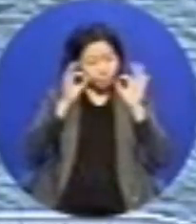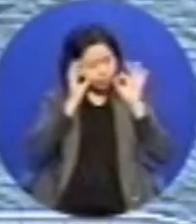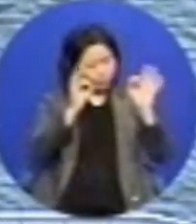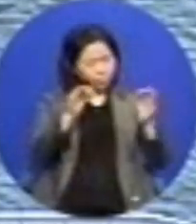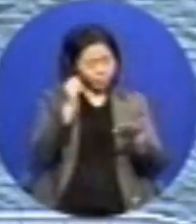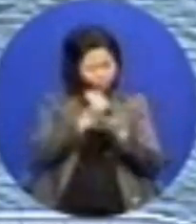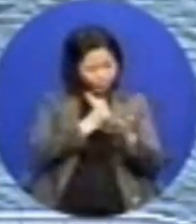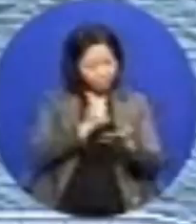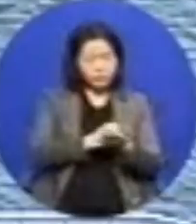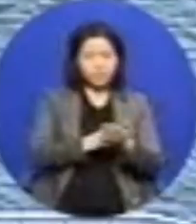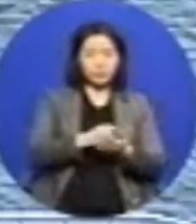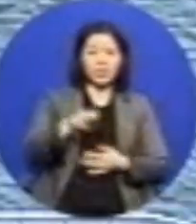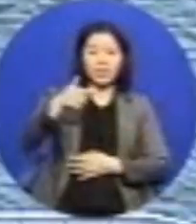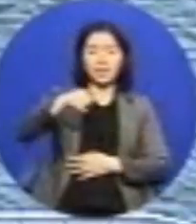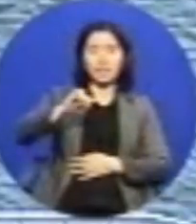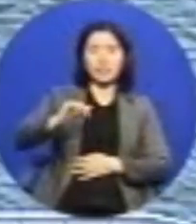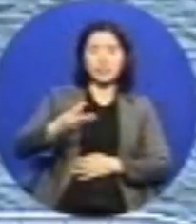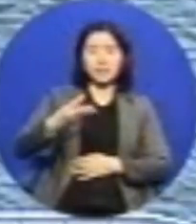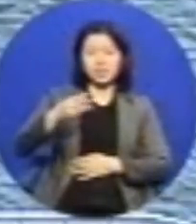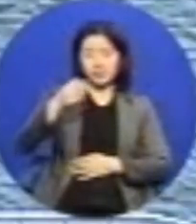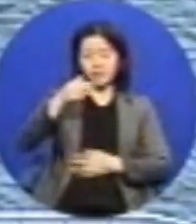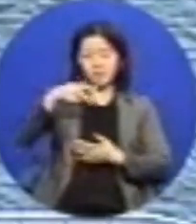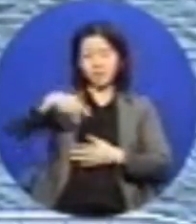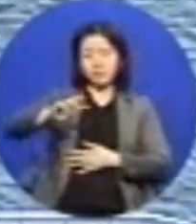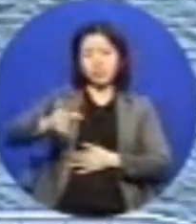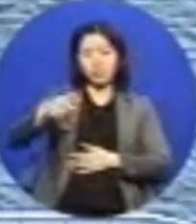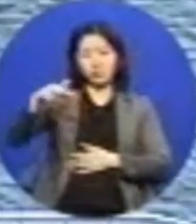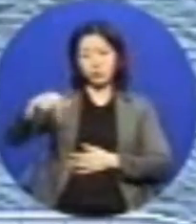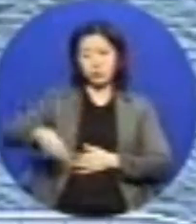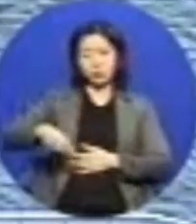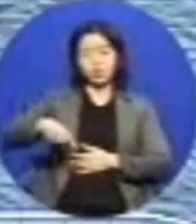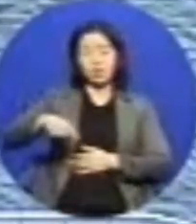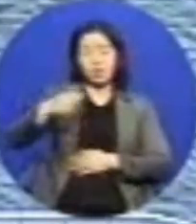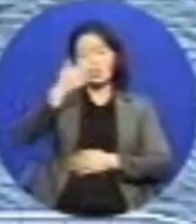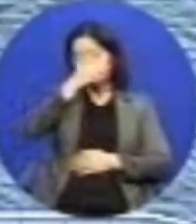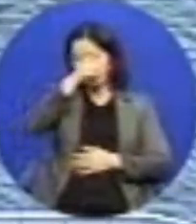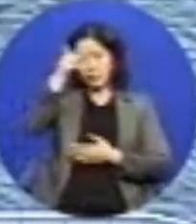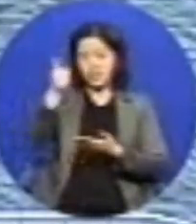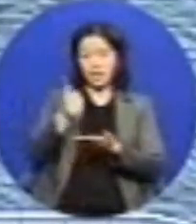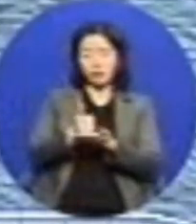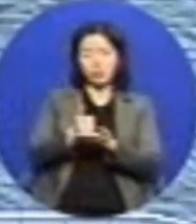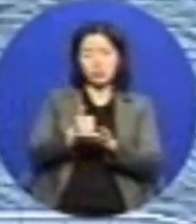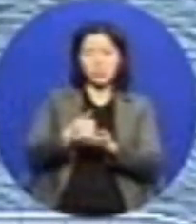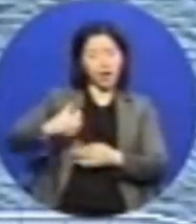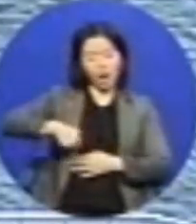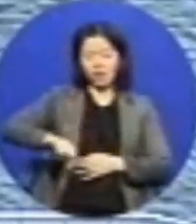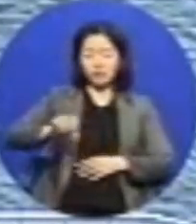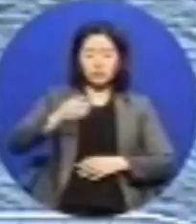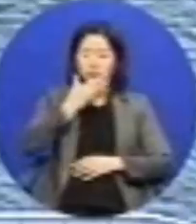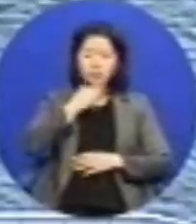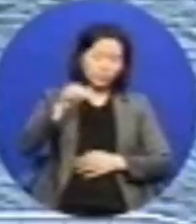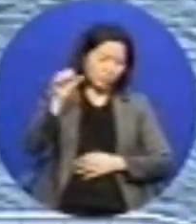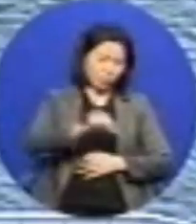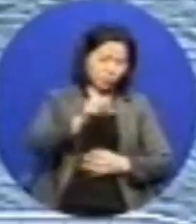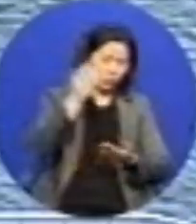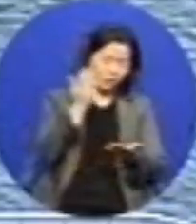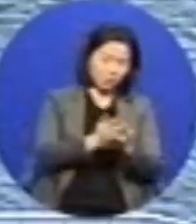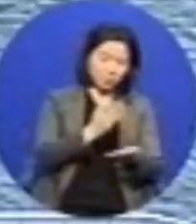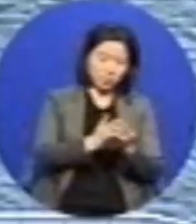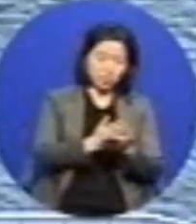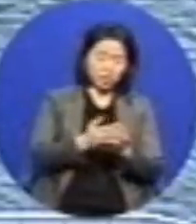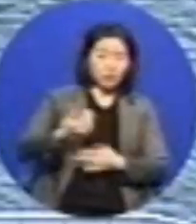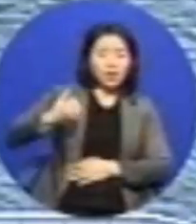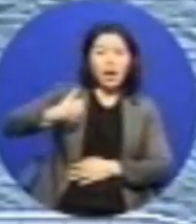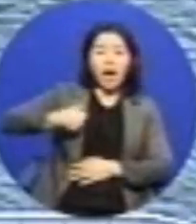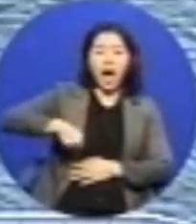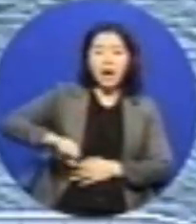서 길선주 장로님 아들을 저주 하지 마세요 아들을 축복하소서 요